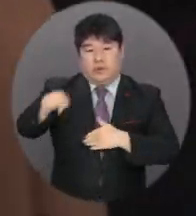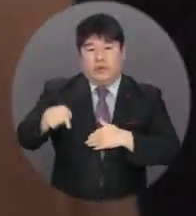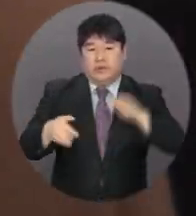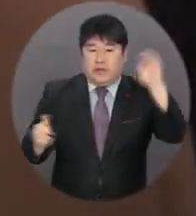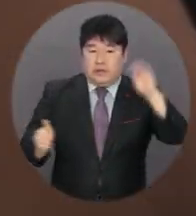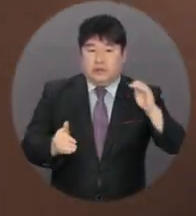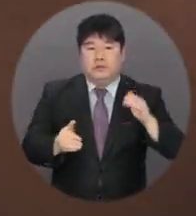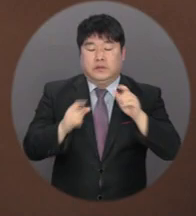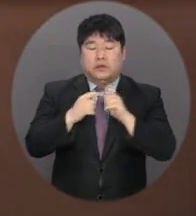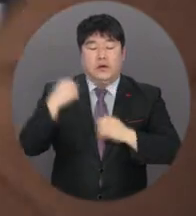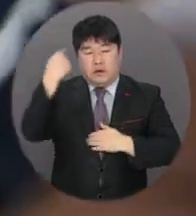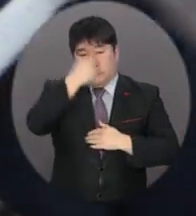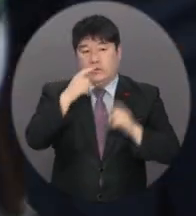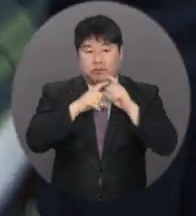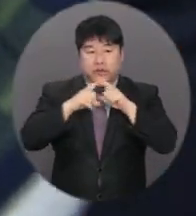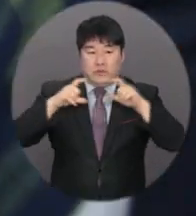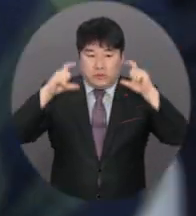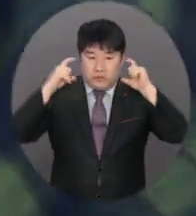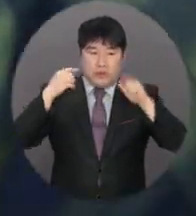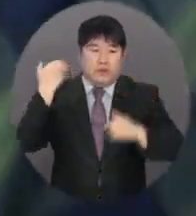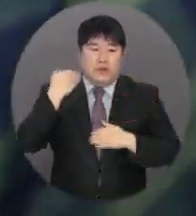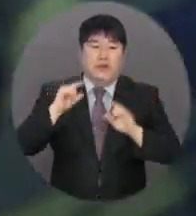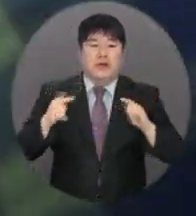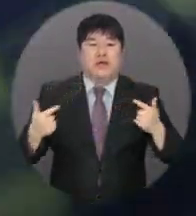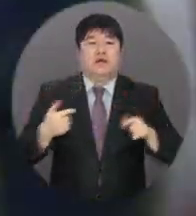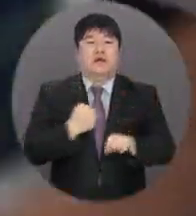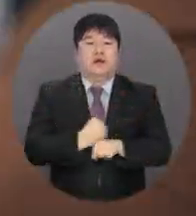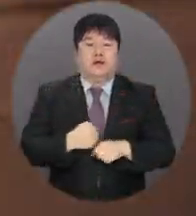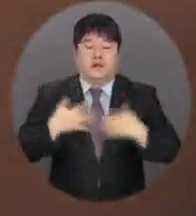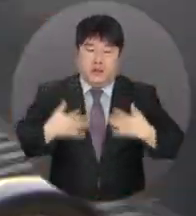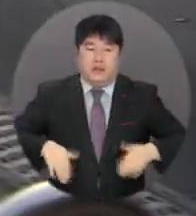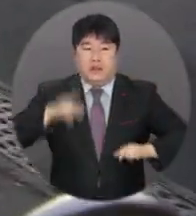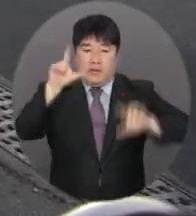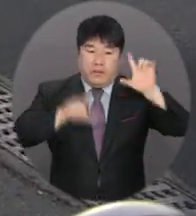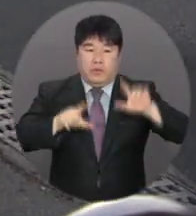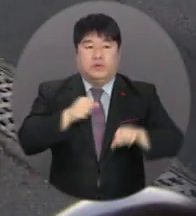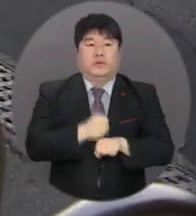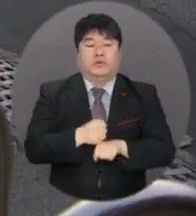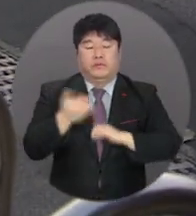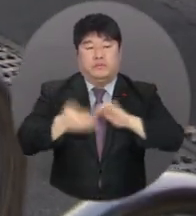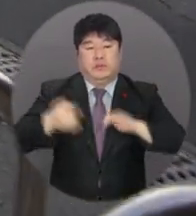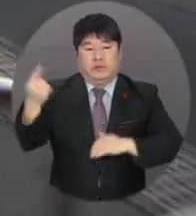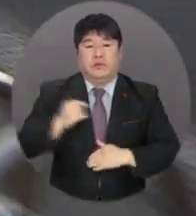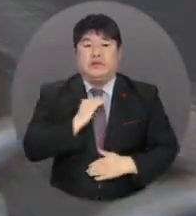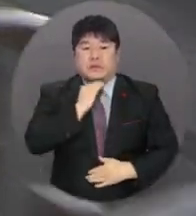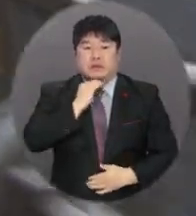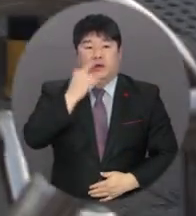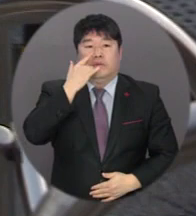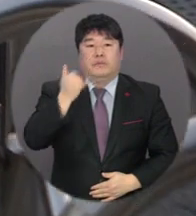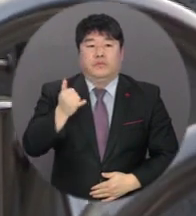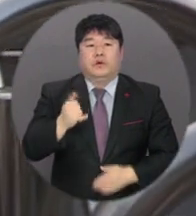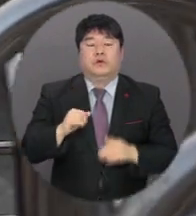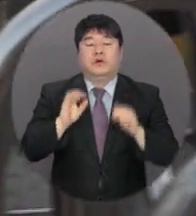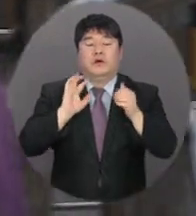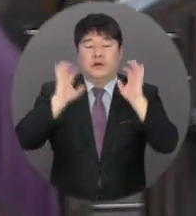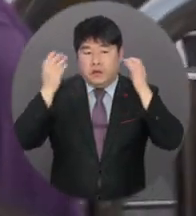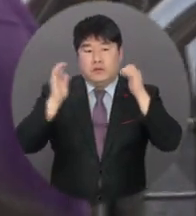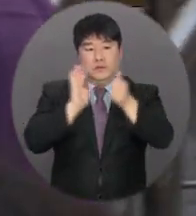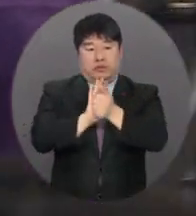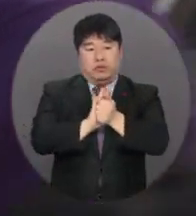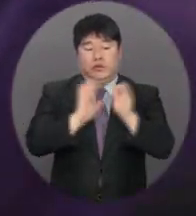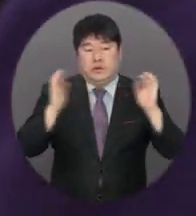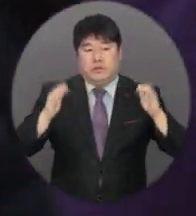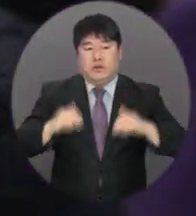얼굴에는 마스크로도 가려지지 않은 지친 표정이 역력합니다. 미리 와서 기다린 학부모들은 응원의 박수와